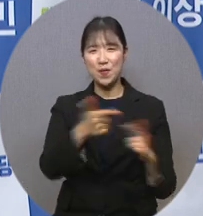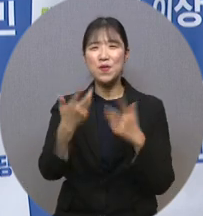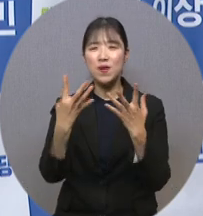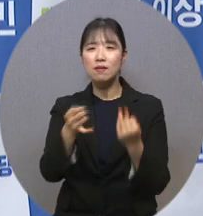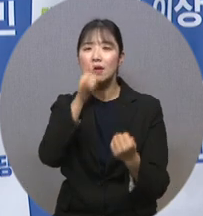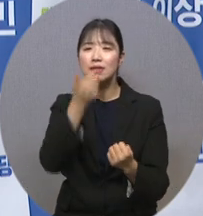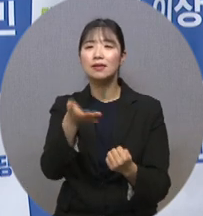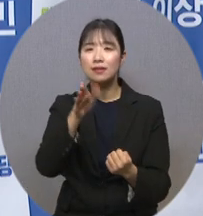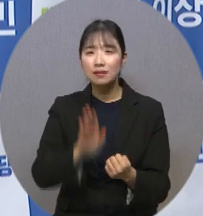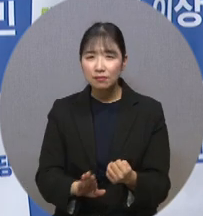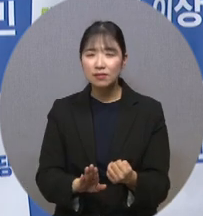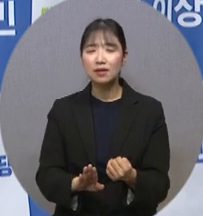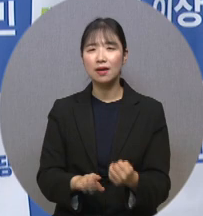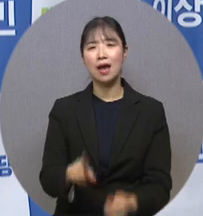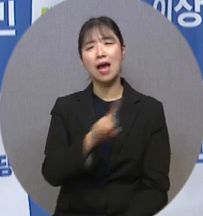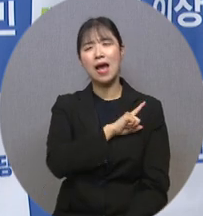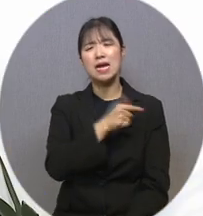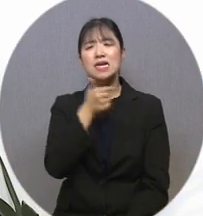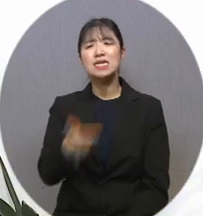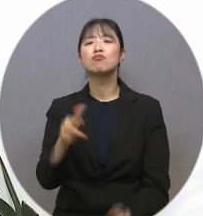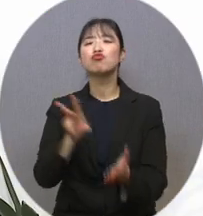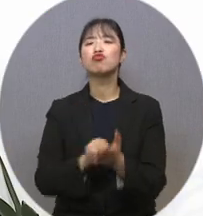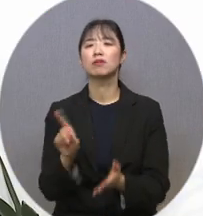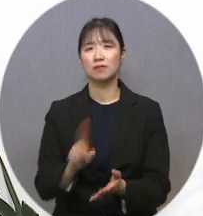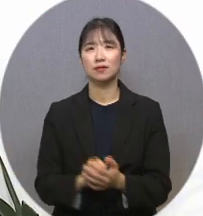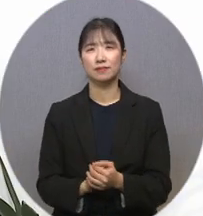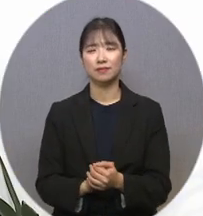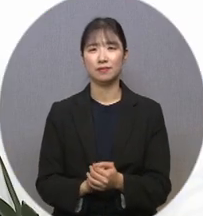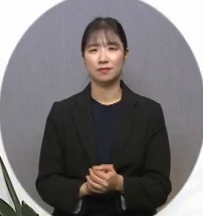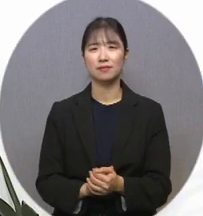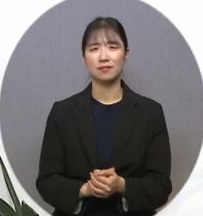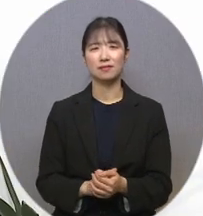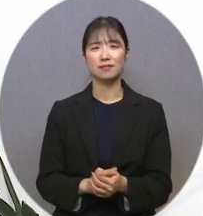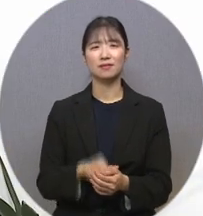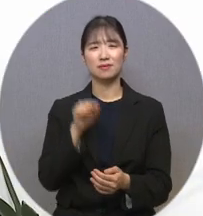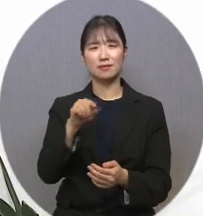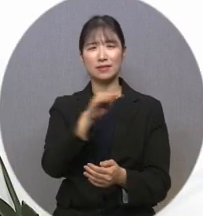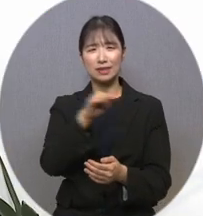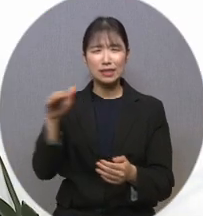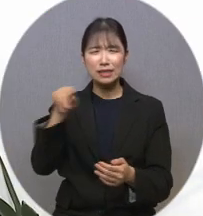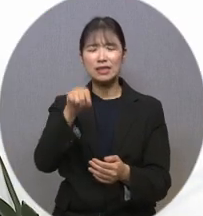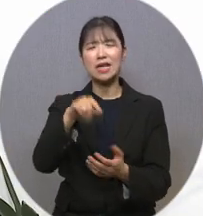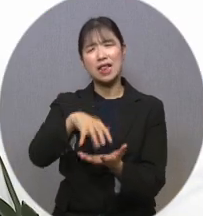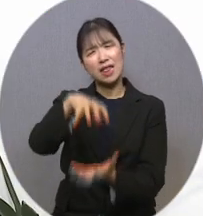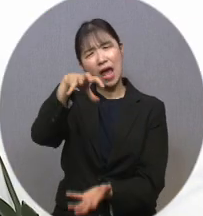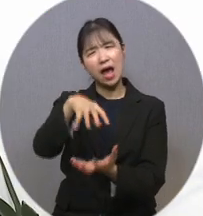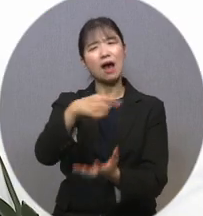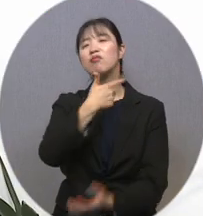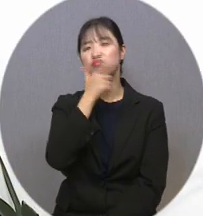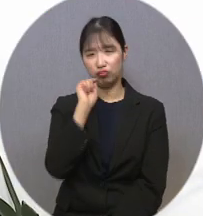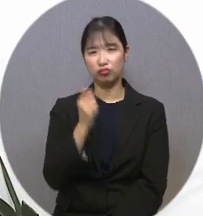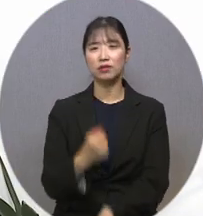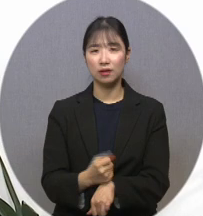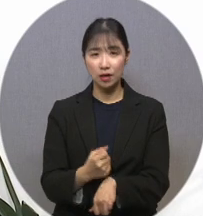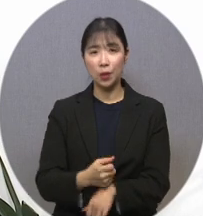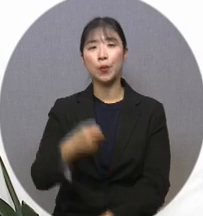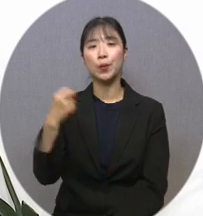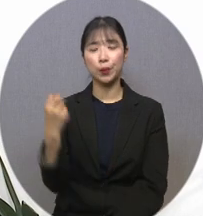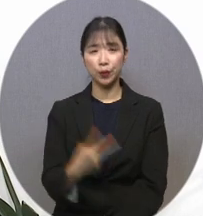들었지만 그 있다고 생각하시면 어떤 점이 있을까요? 우선 절대적인 기준 양에서 미흡하고요.